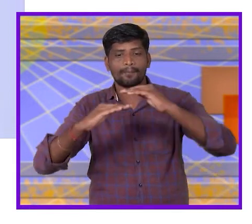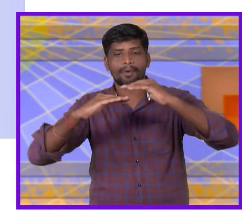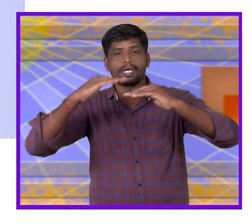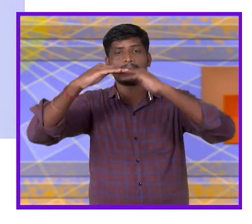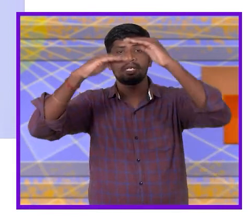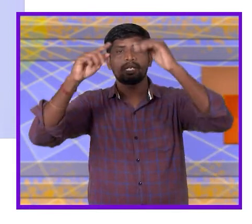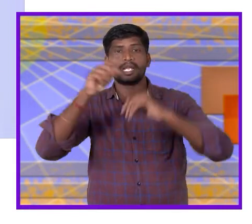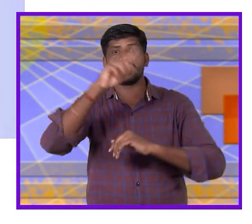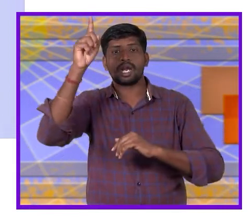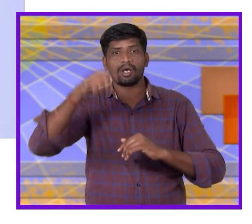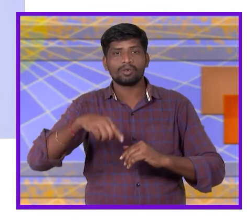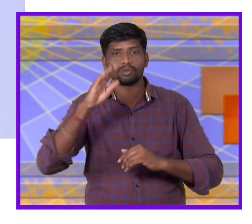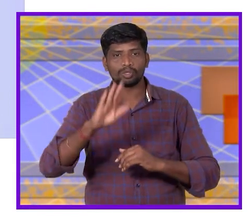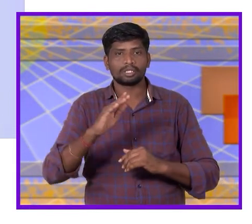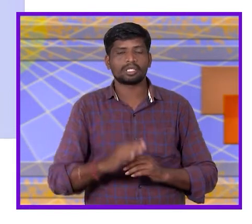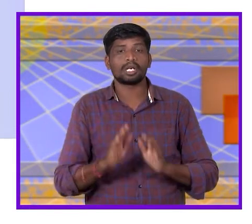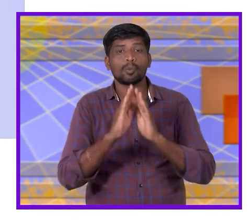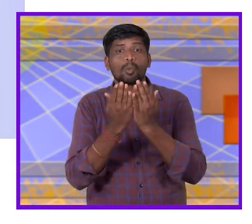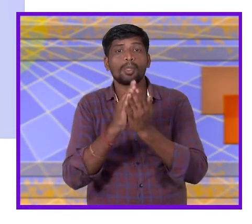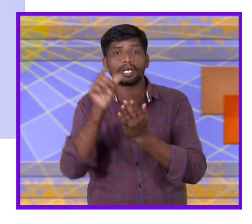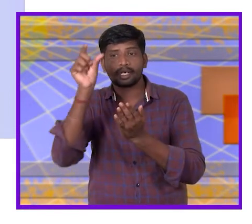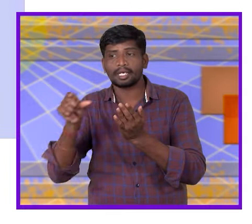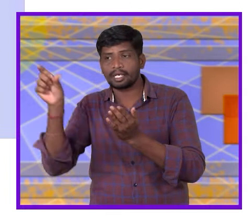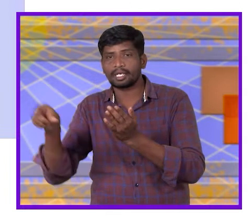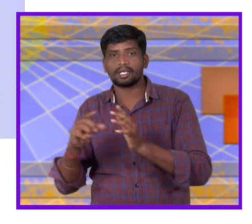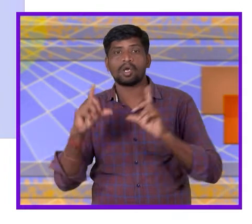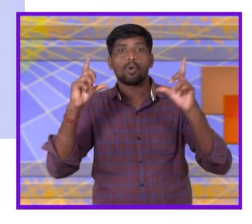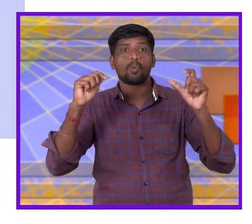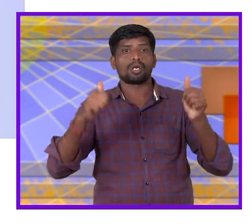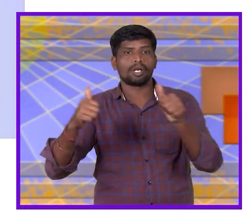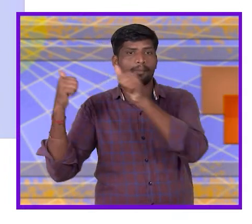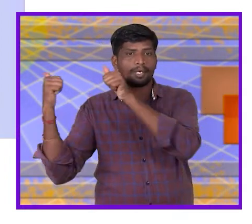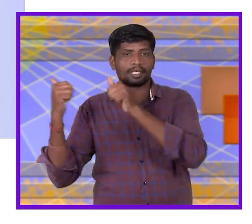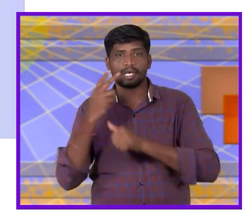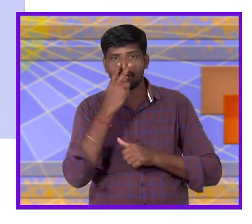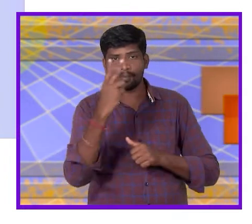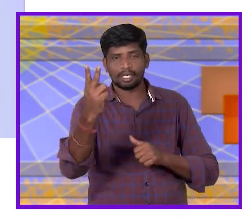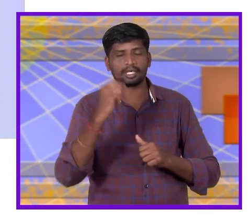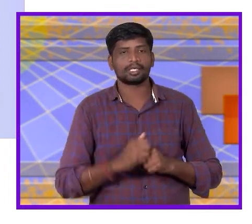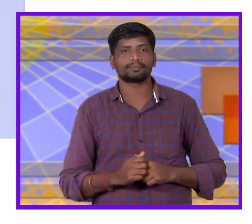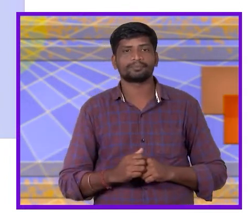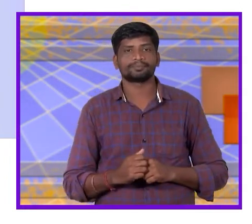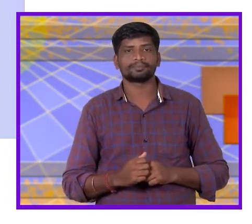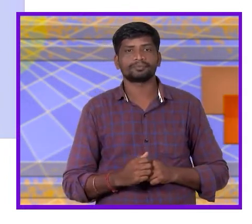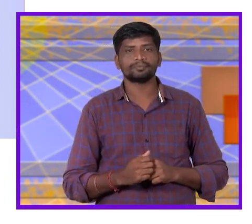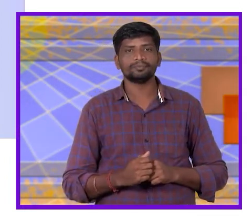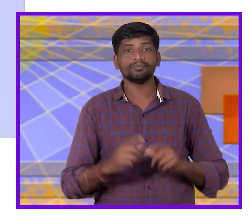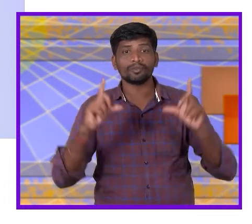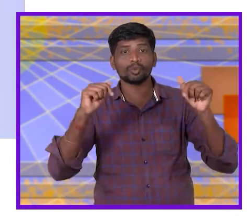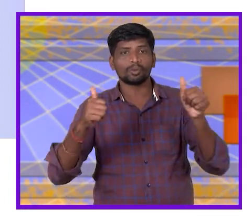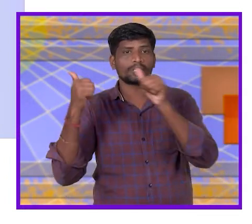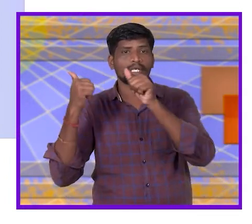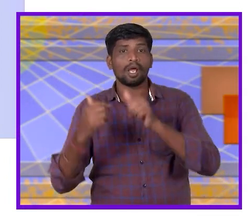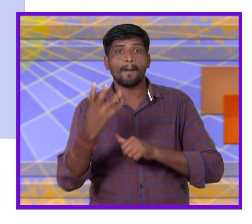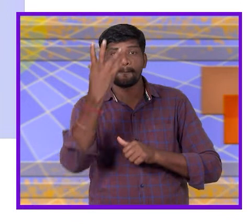நூலகமானது இயங்கி வருகிறது. மாணவர்களே, திரையில் பாருங்கள், நீங்கள் பார்க்குறதாங்க அற்புதமான நம்முடைய கன்னிமாரா